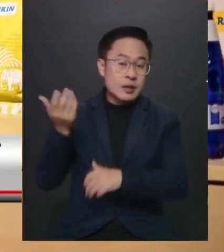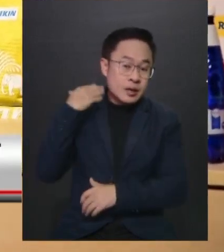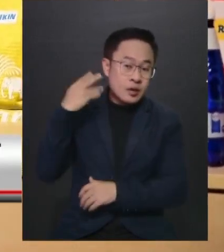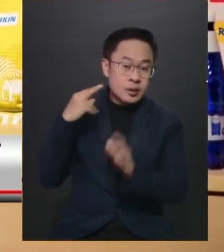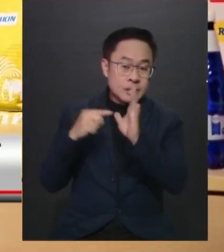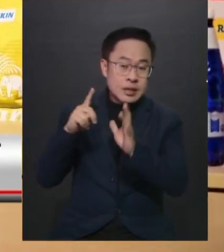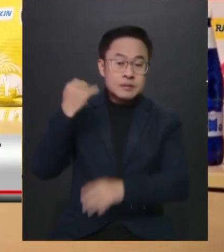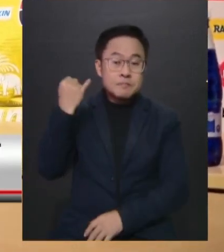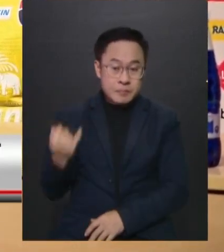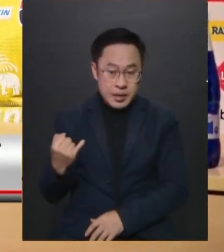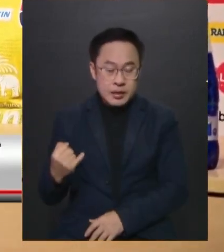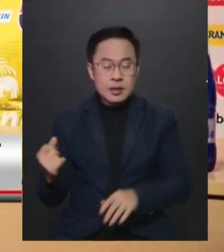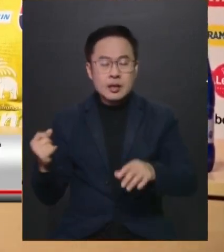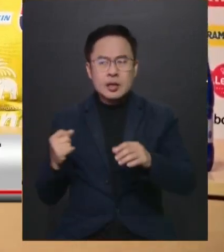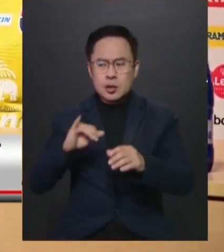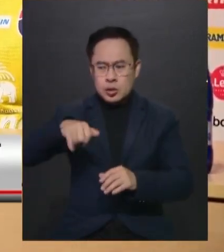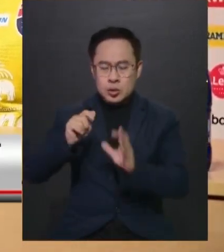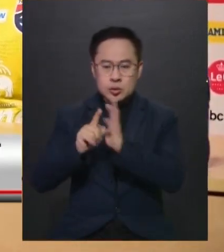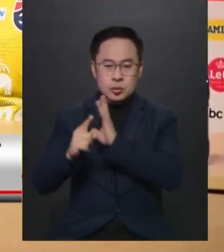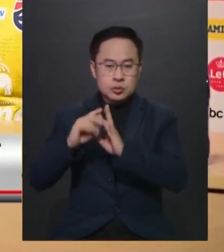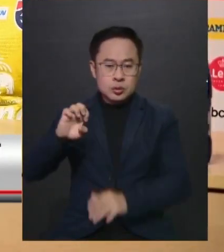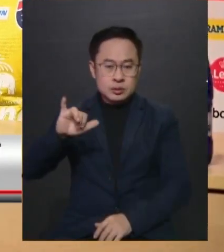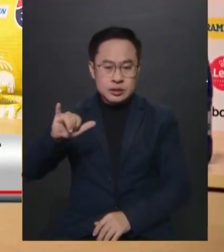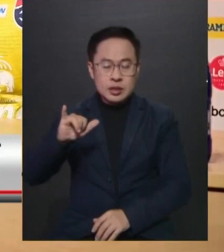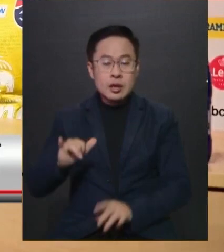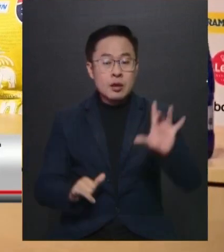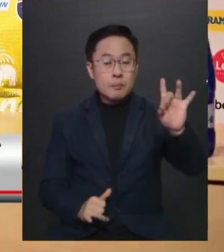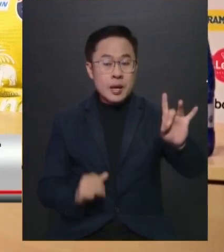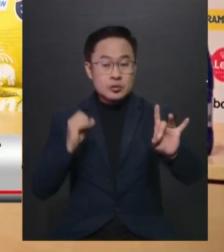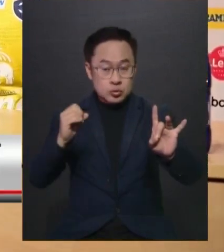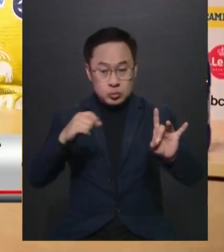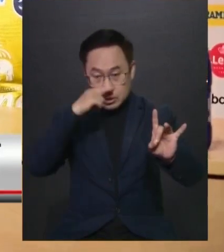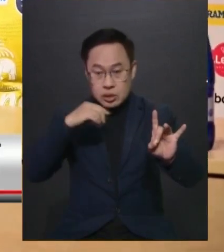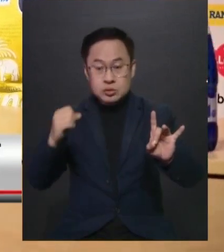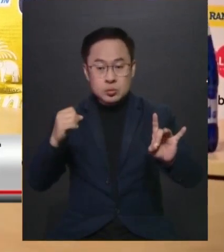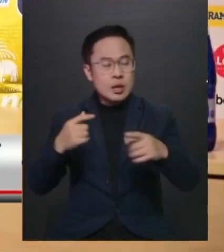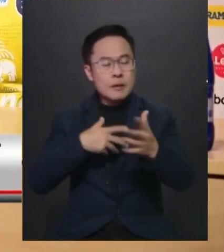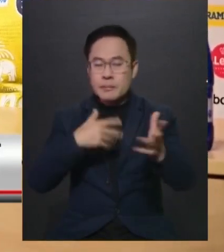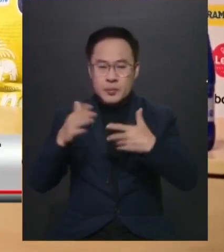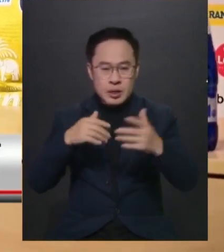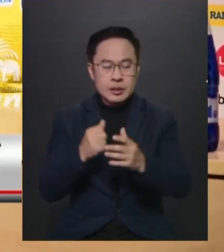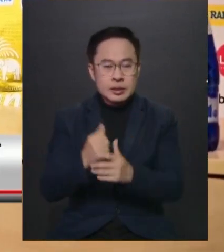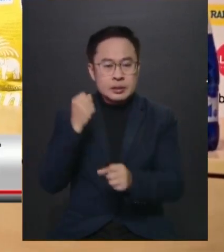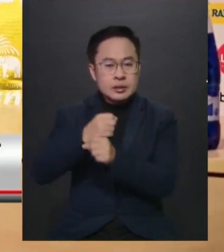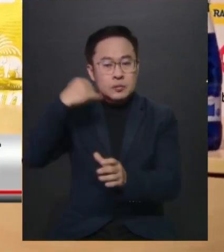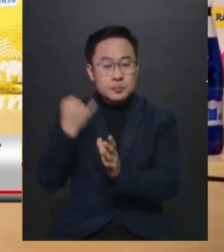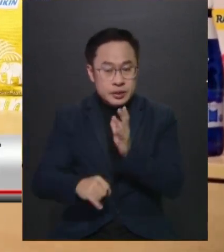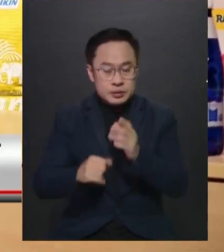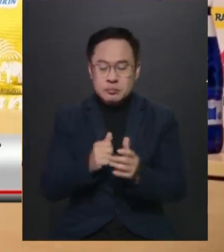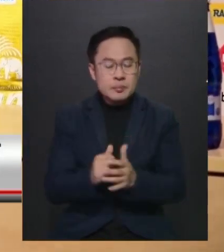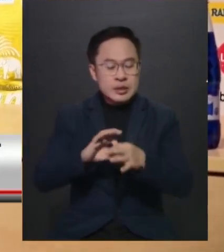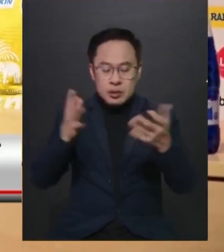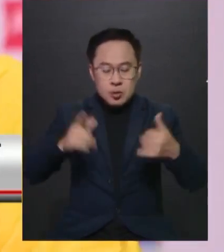โดยมาโน่เนี่ยบอกว่าเกมที่แล้วครับไม่ใช่เกมที่ดีสำหรับเราเลยมีหลายปัจจัยที่เราเนี่ยไม่เอามาเป็นข้ออ้างไม่ว่าจะได้นักเตะที่ไม่